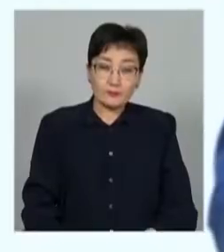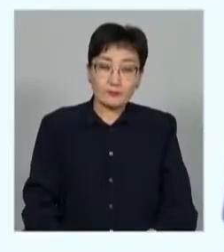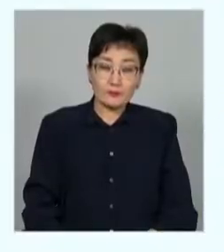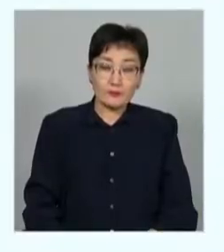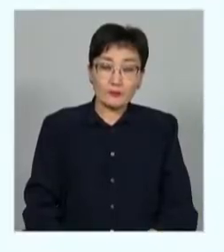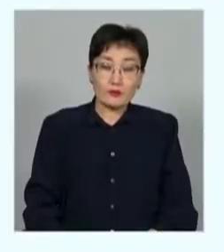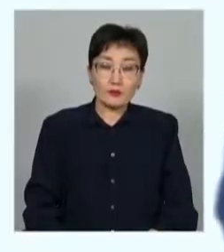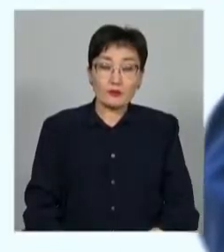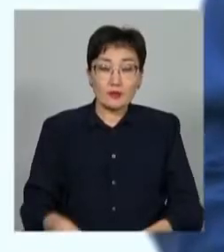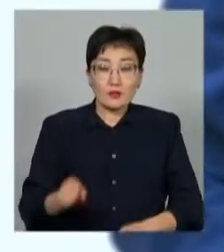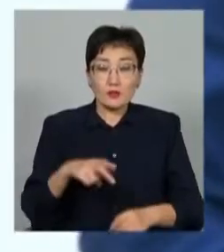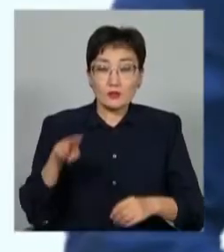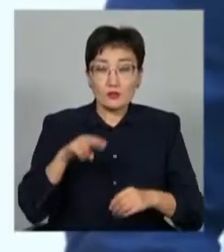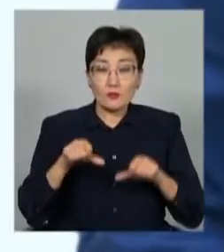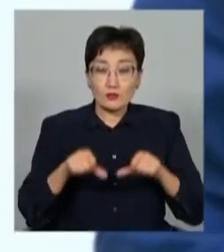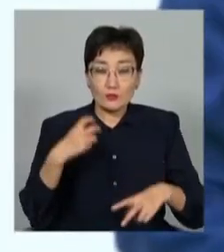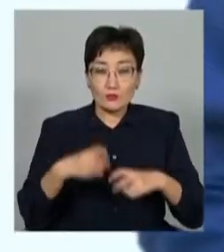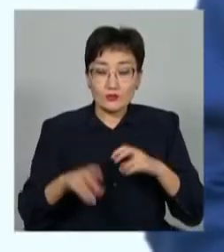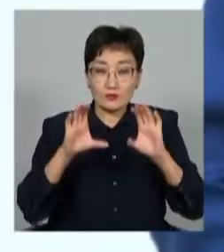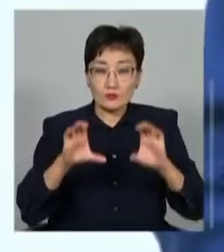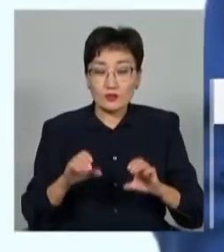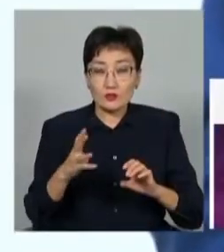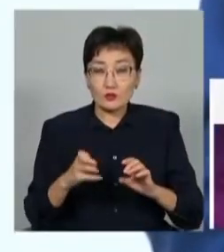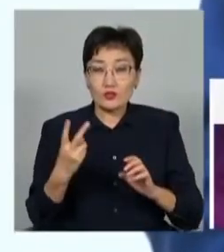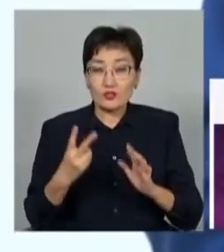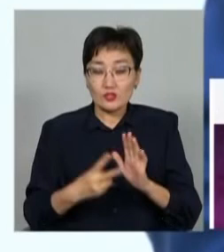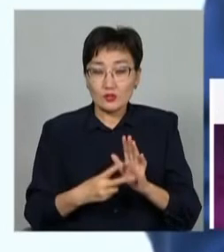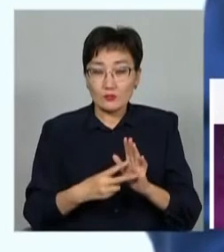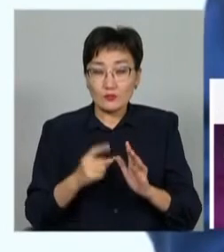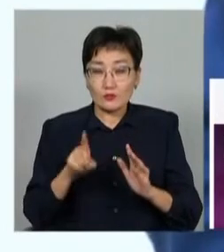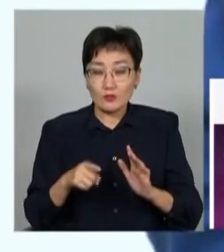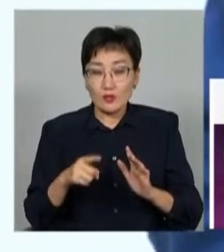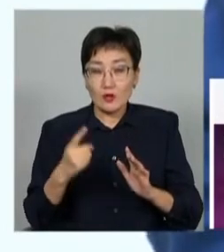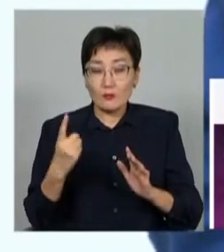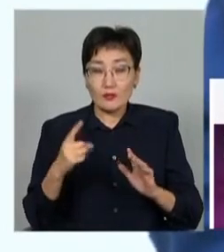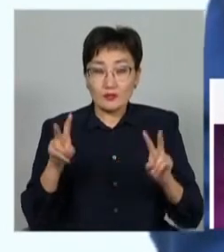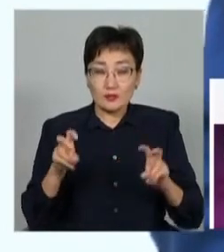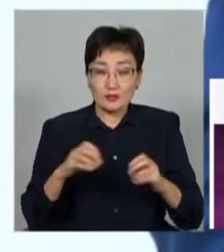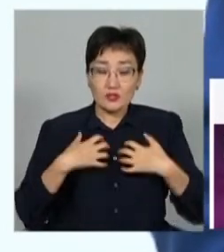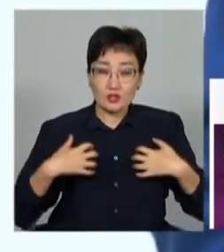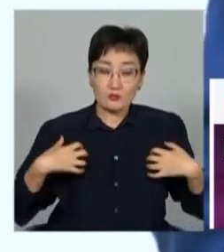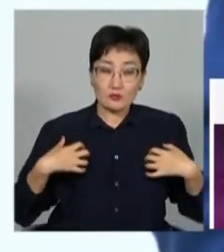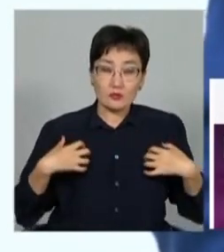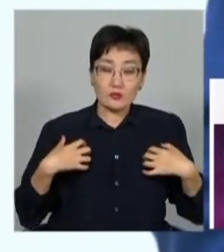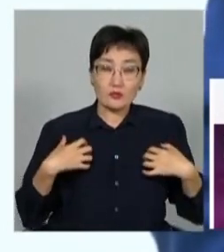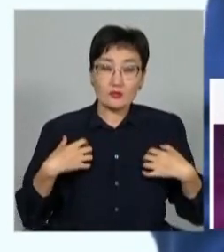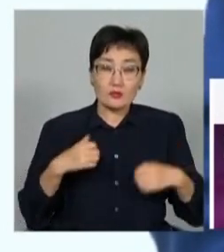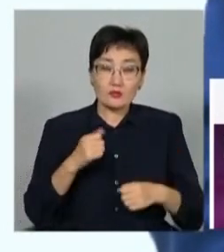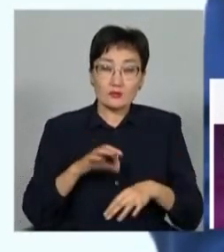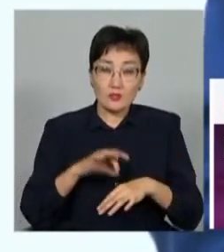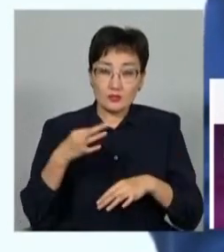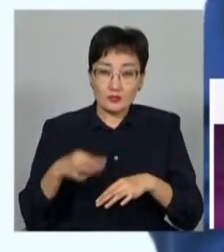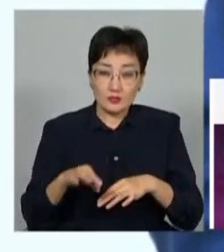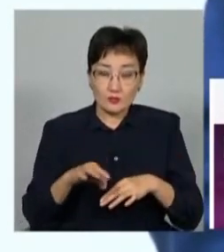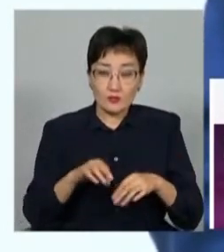салынады. Әкімшілік құқық бұзушылық кодексінің 407-1 бабы жануарларға